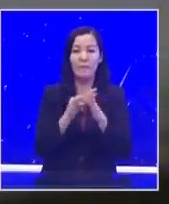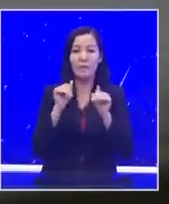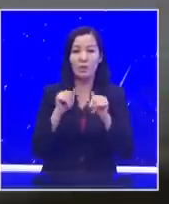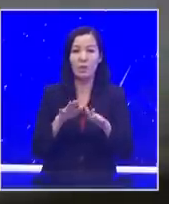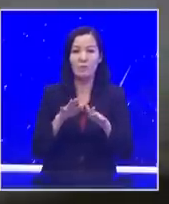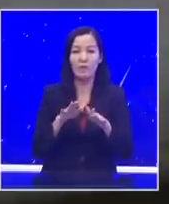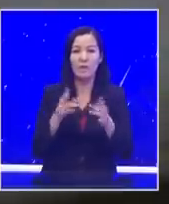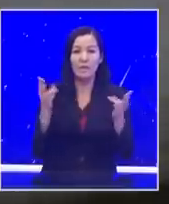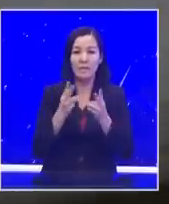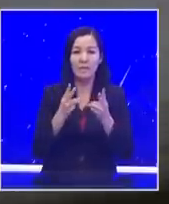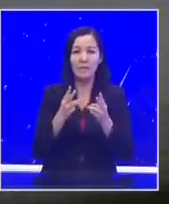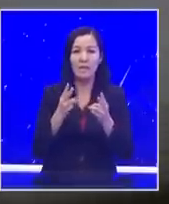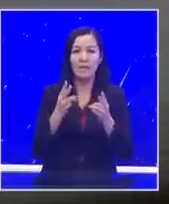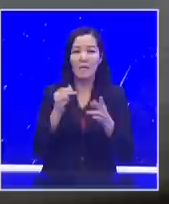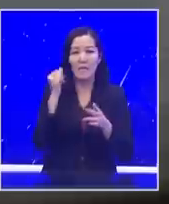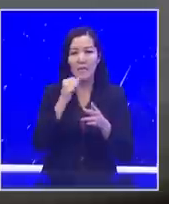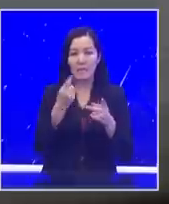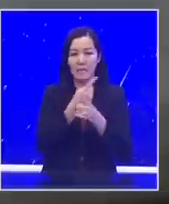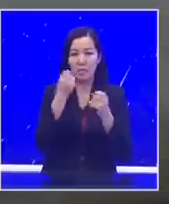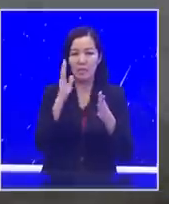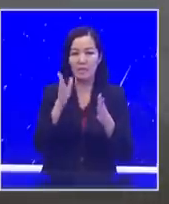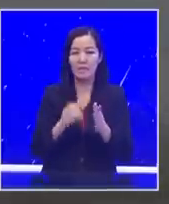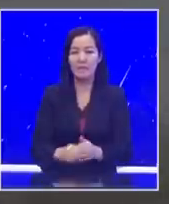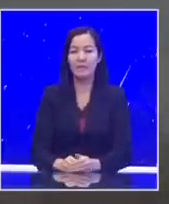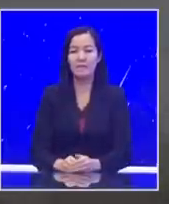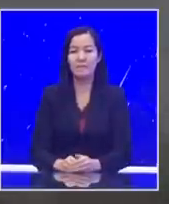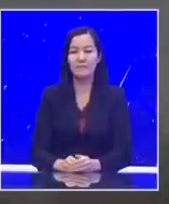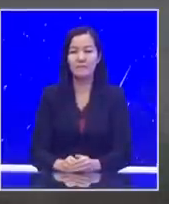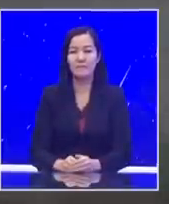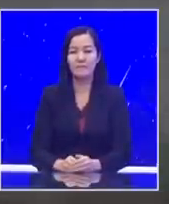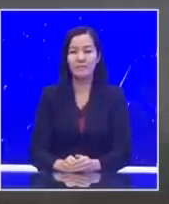шешімдер шығарулары тиіс. Тиісті ақпарат ертең жарияланады.